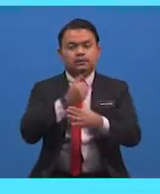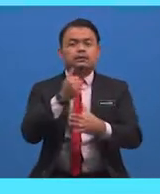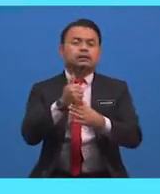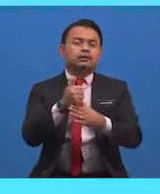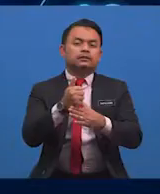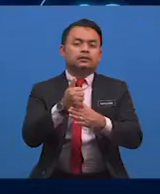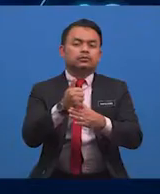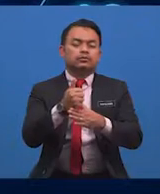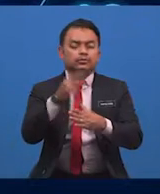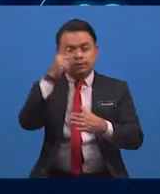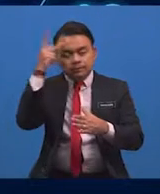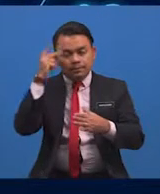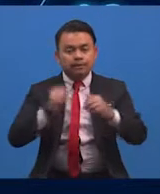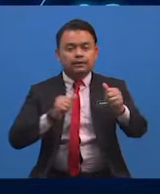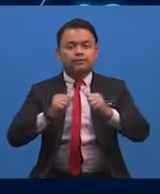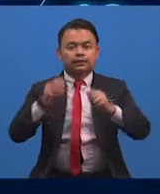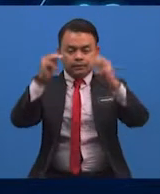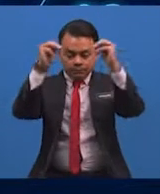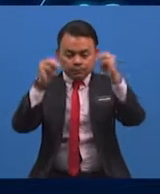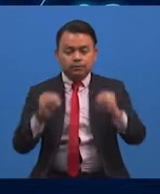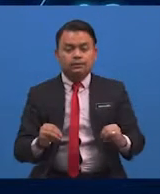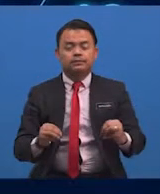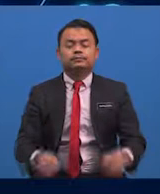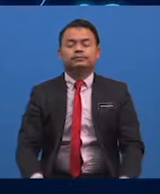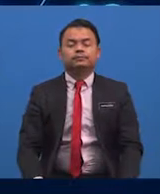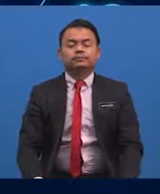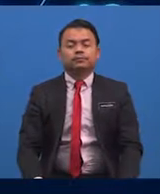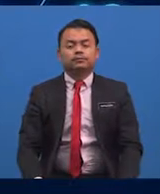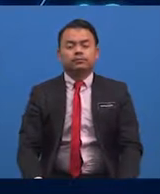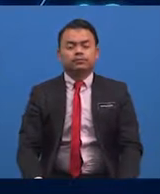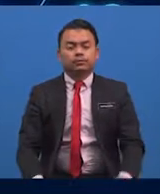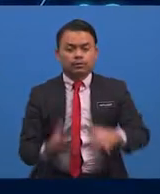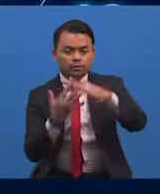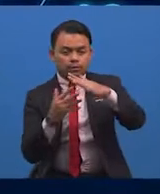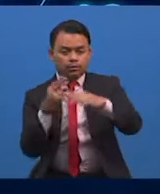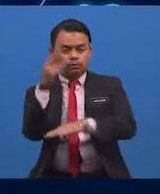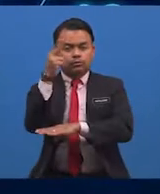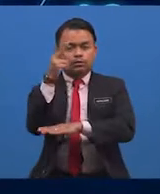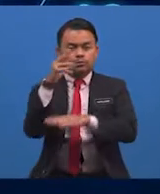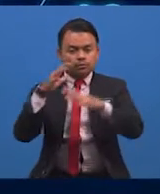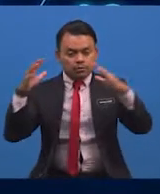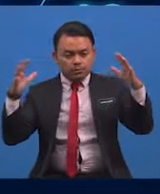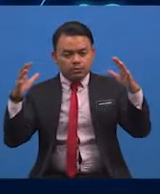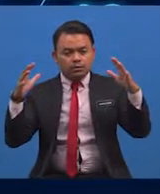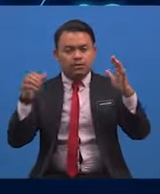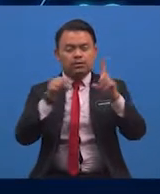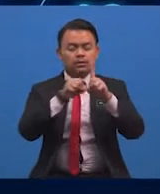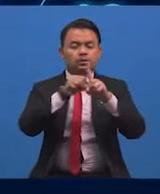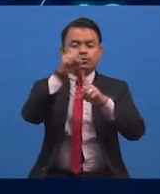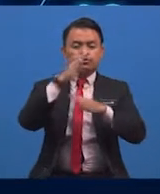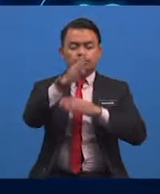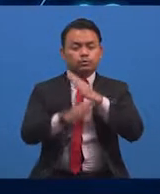manusia. Kebakaran hutan secara besar-besaran akan menyebabkan suhu bumi meningkat dan